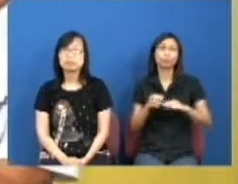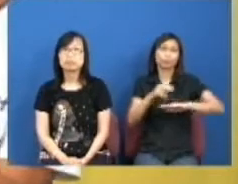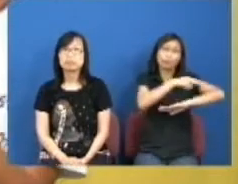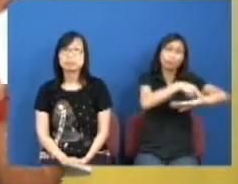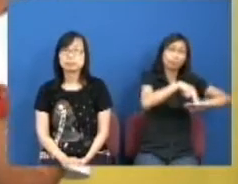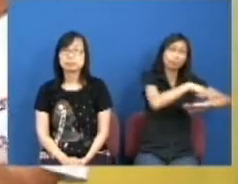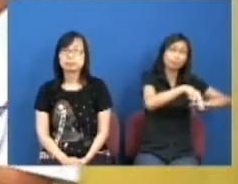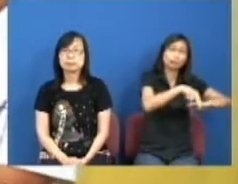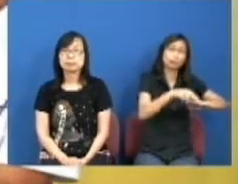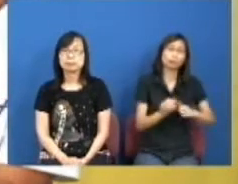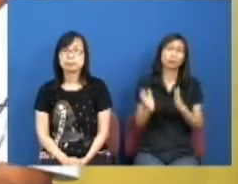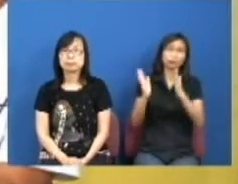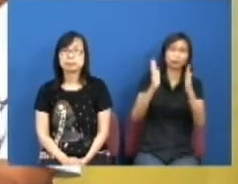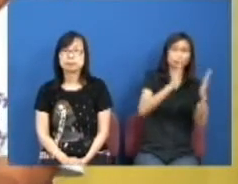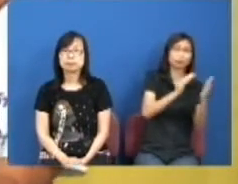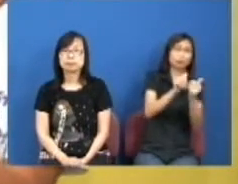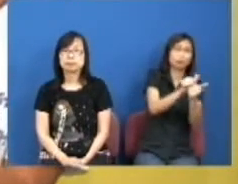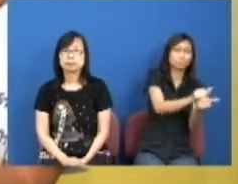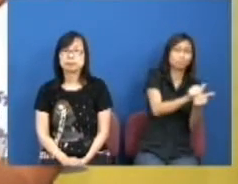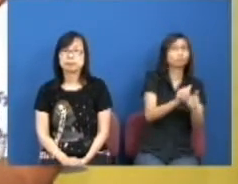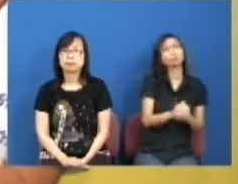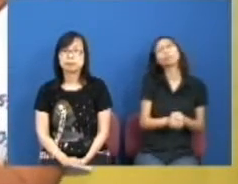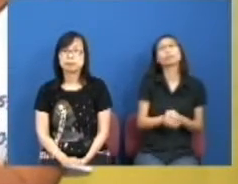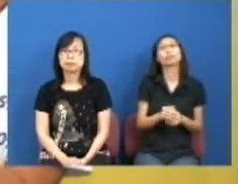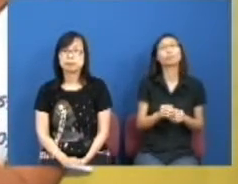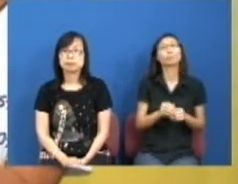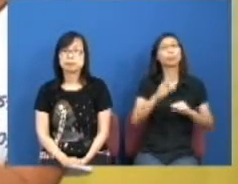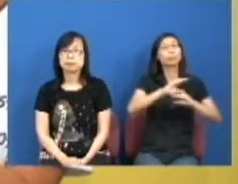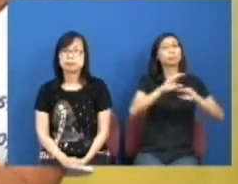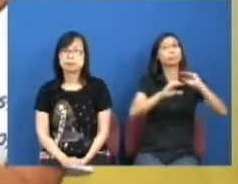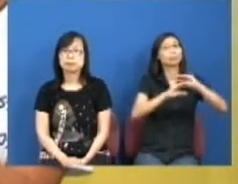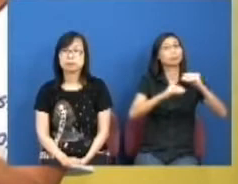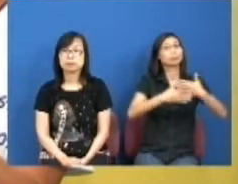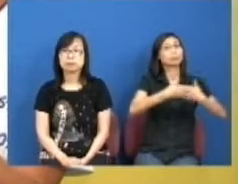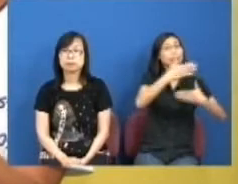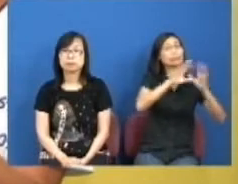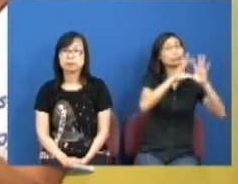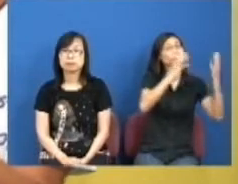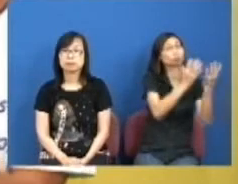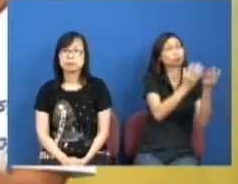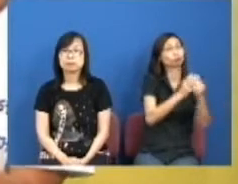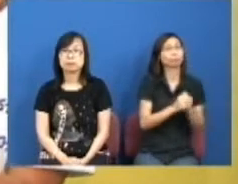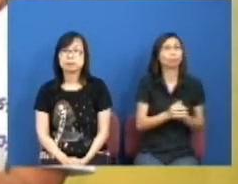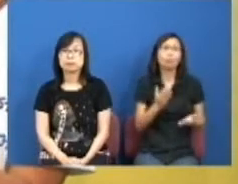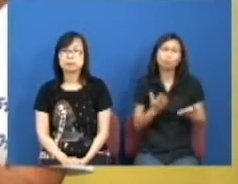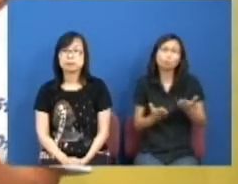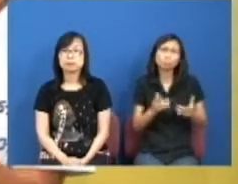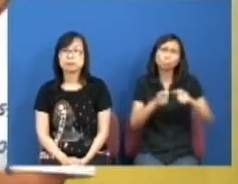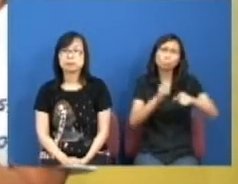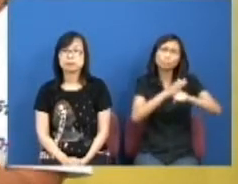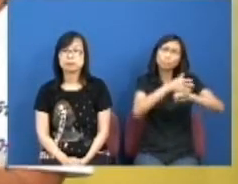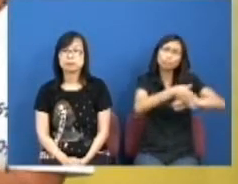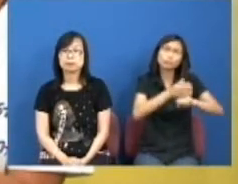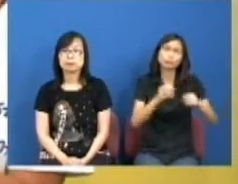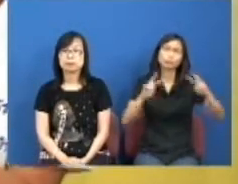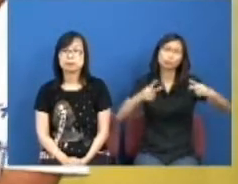了，即係親建制勢力裏邊。咁呢一度其實會唔會對公民社會本身的發展或者嗰個路向